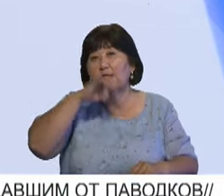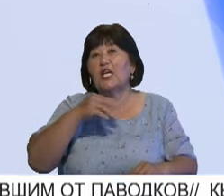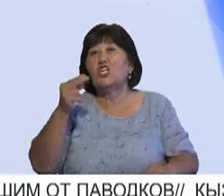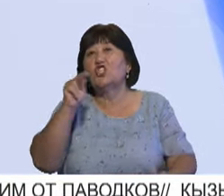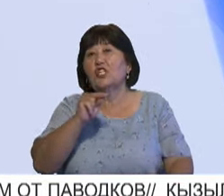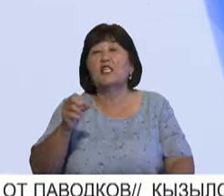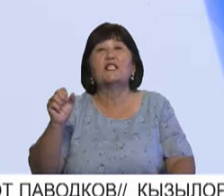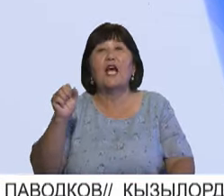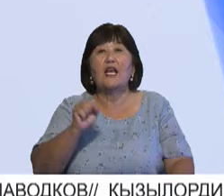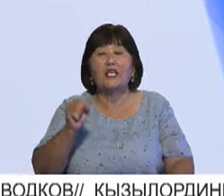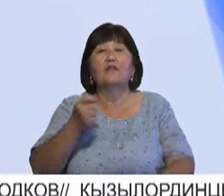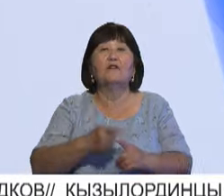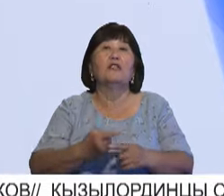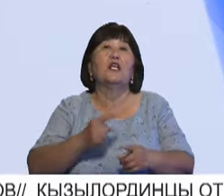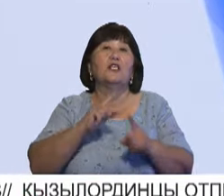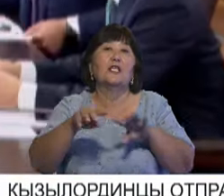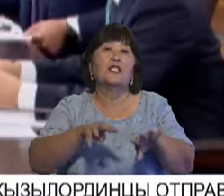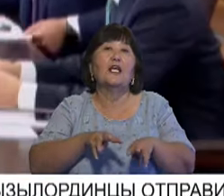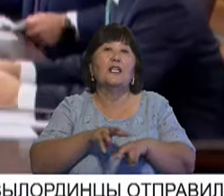НГС задани